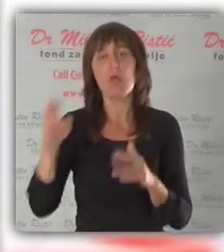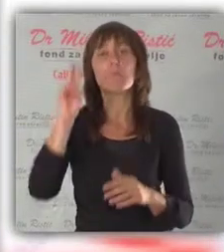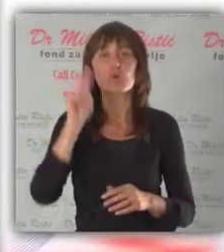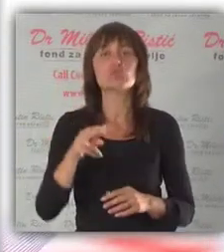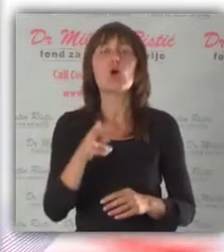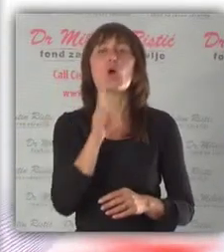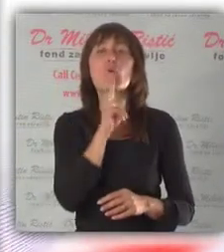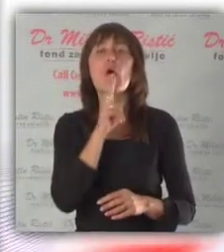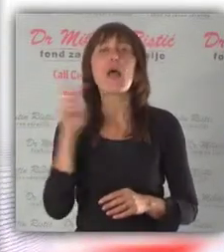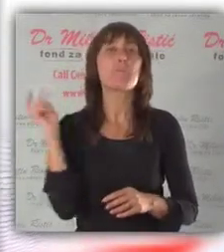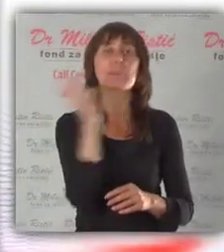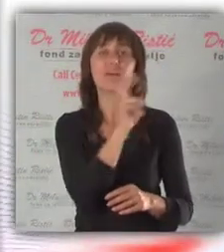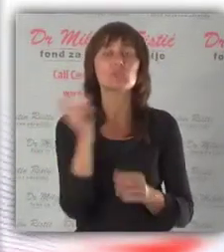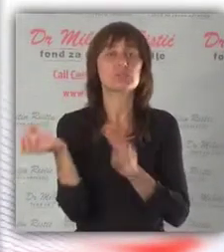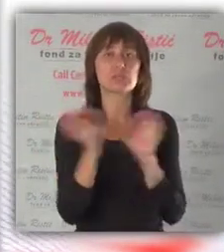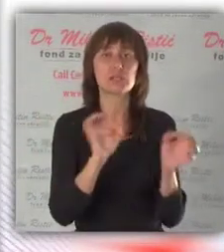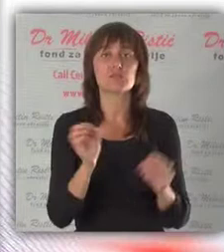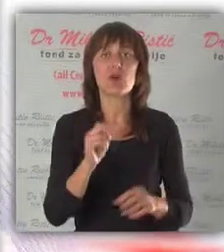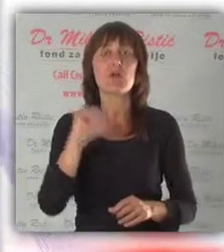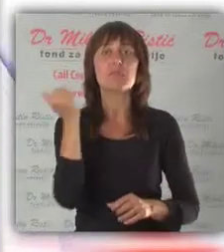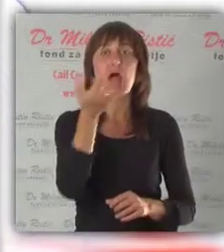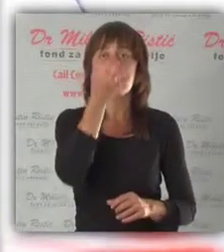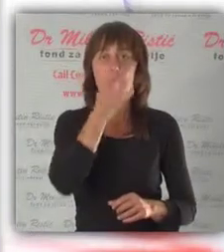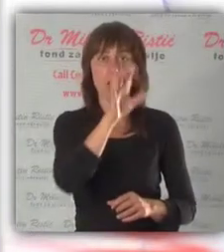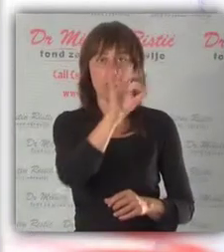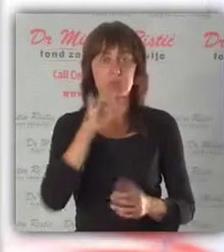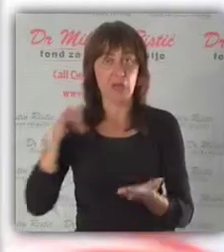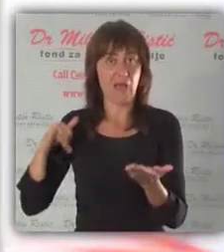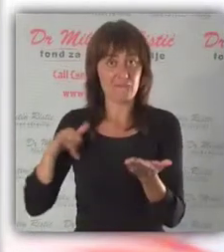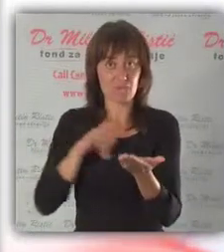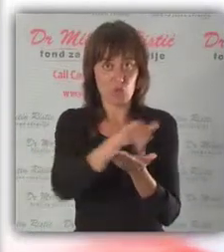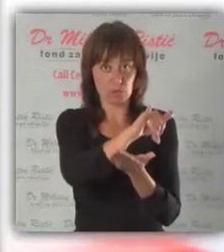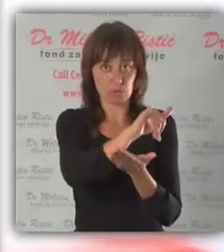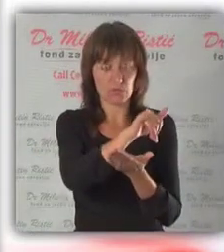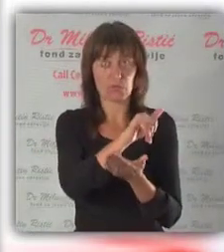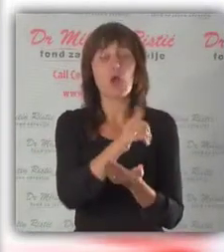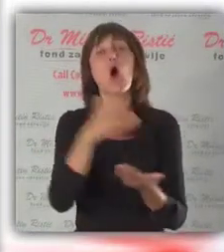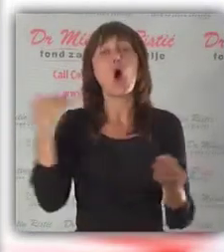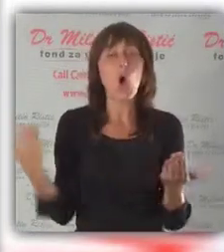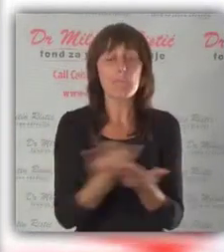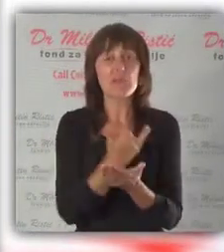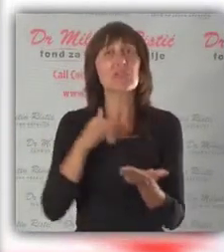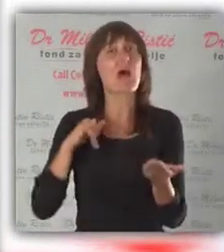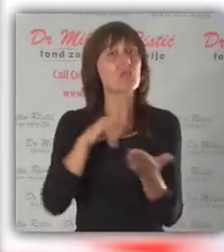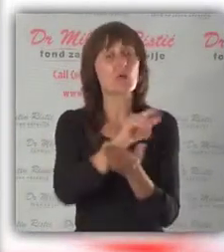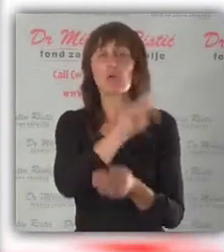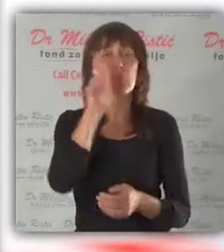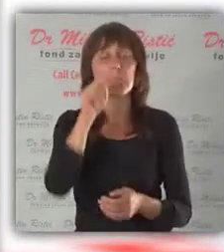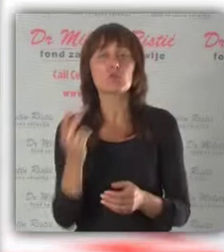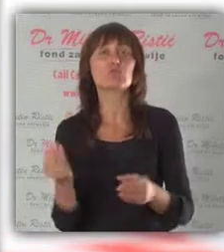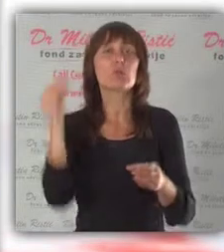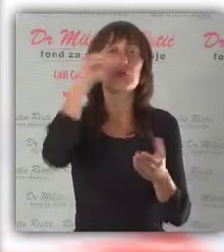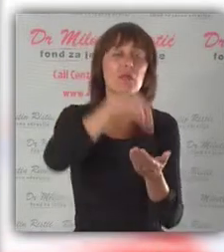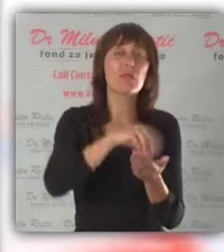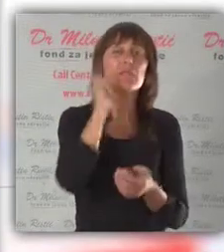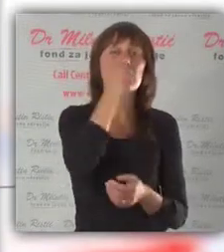pa nadalje je moguće. Koje je prevozno sredstvo? Naravno da je najbolji izbor avionski prevoz. Ali opet i avionom se